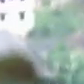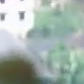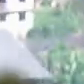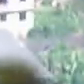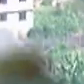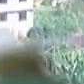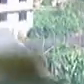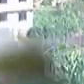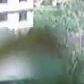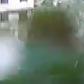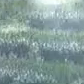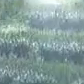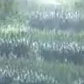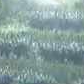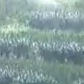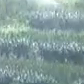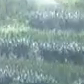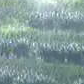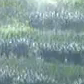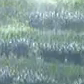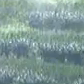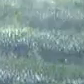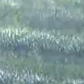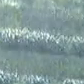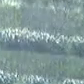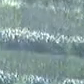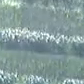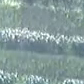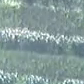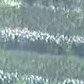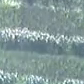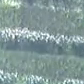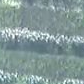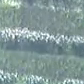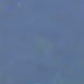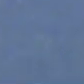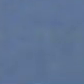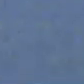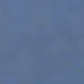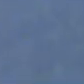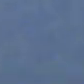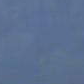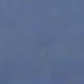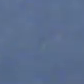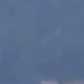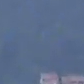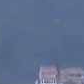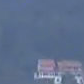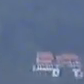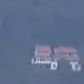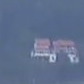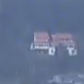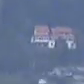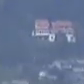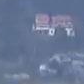นานและไร่ชาโดยเฉพาะในยามเย็นนั้นจะมีความสวยงามมากขณะเดียวกันองค์พระธา